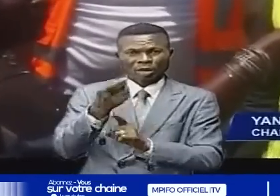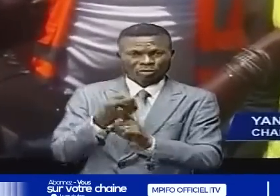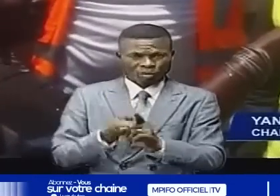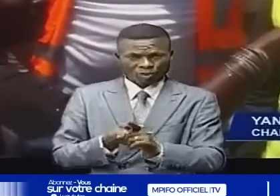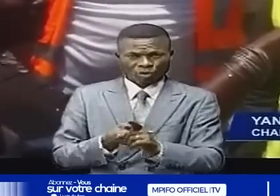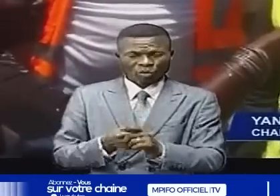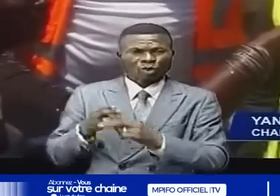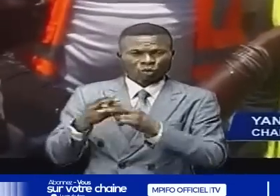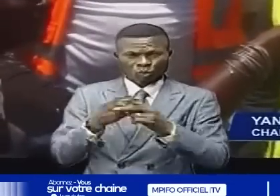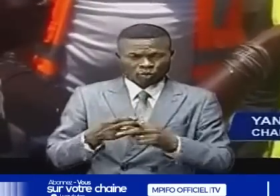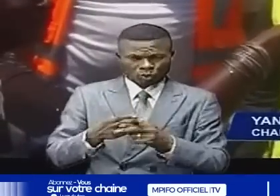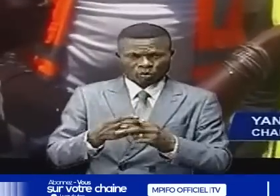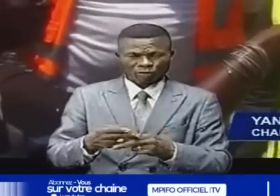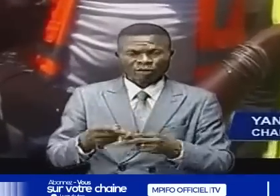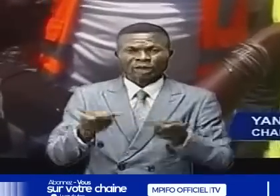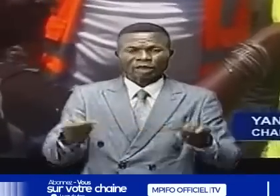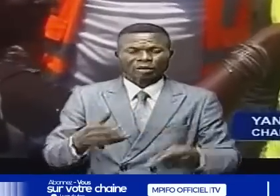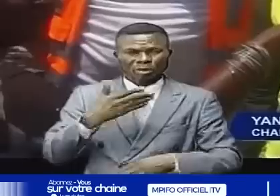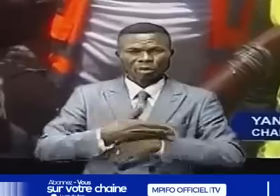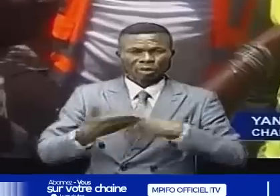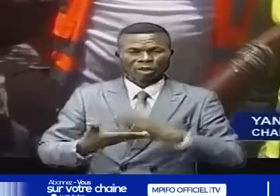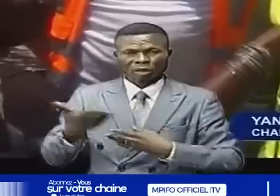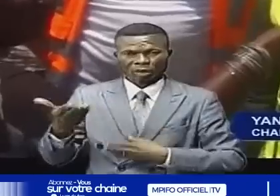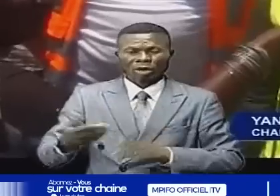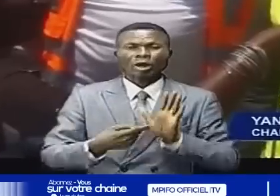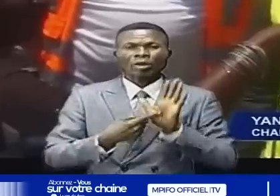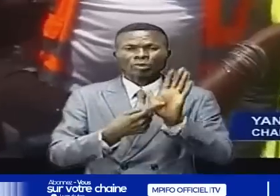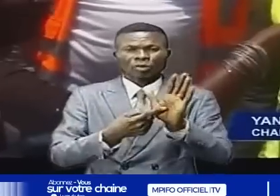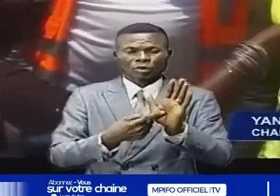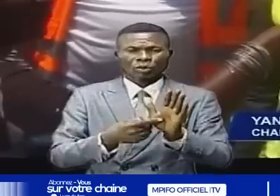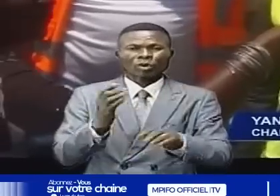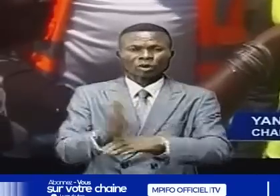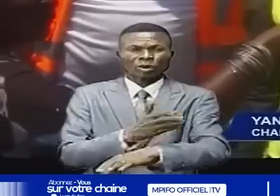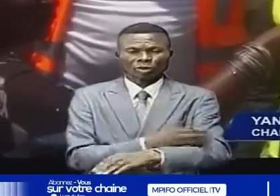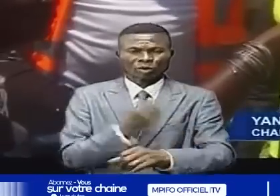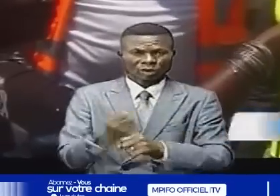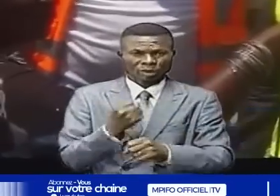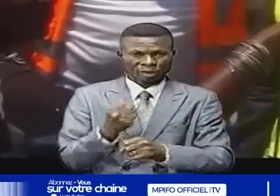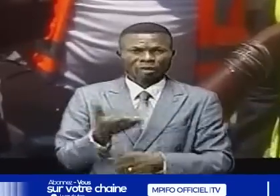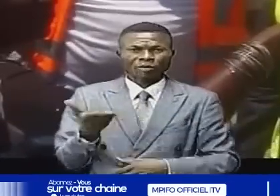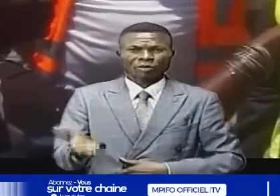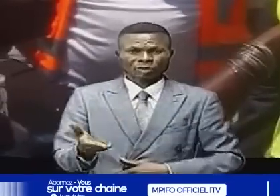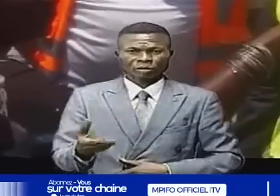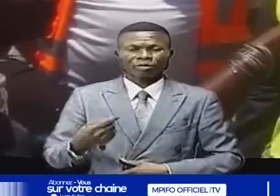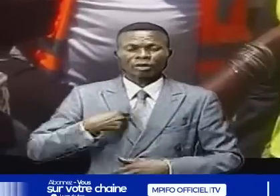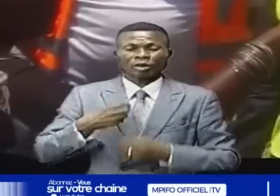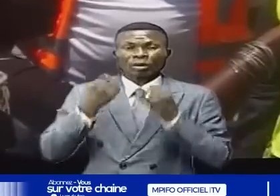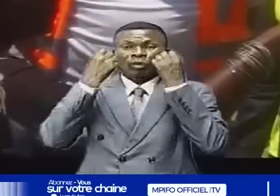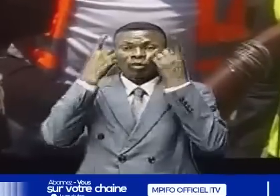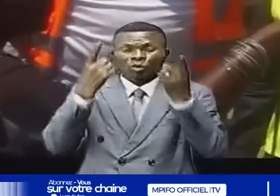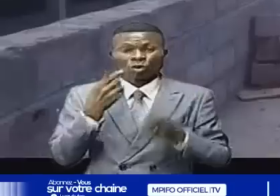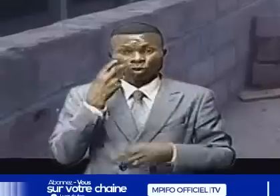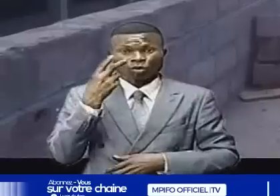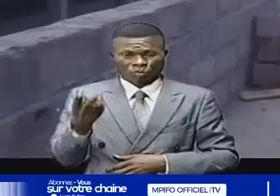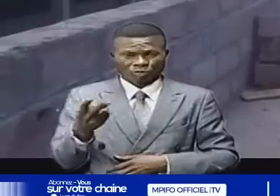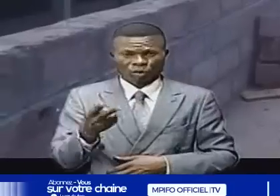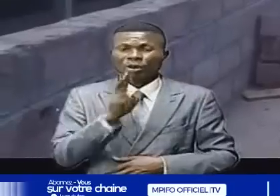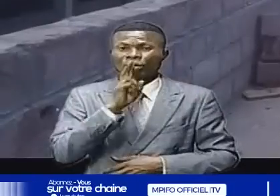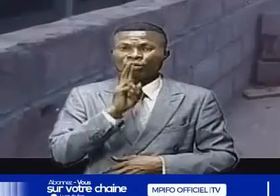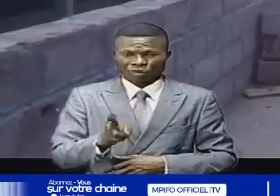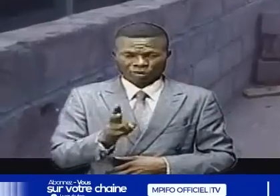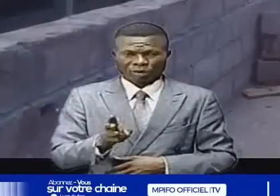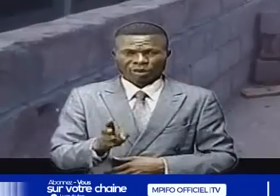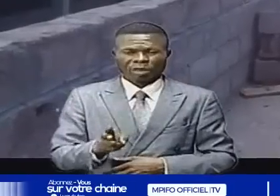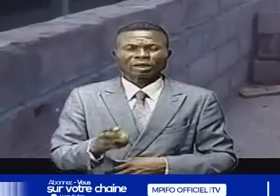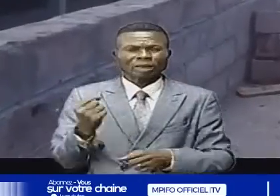le suivi du chantier pour montrer un peu l'avancement des travaux. Et je suis impressionné pour voir que dans un mois, on était au